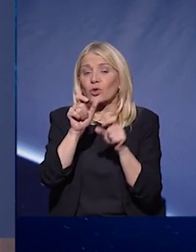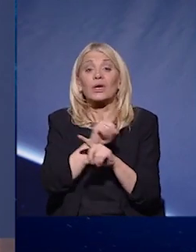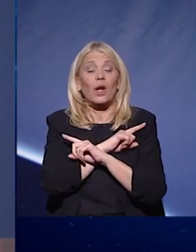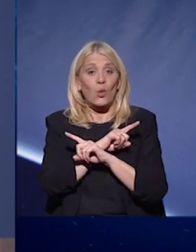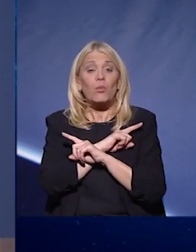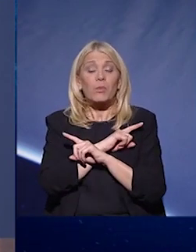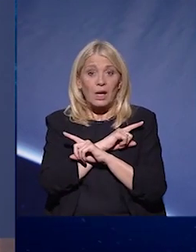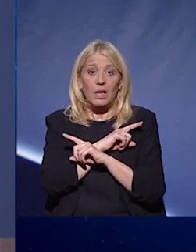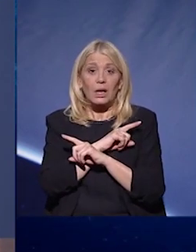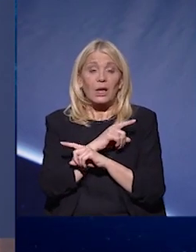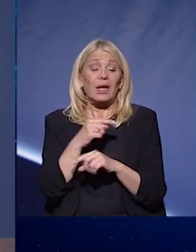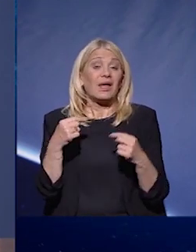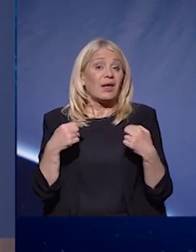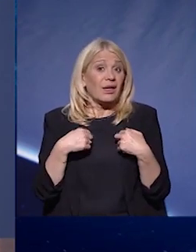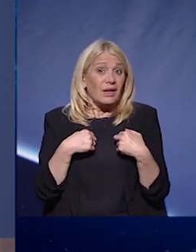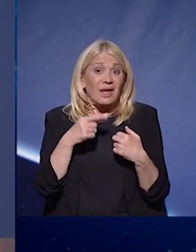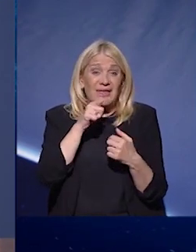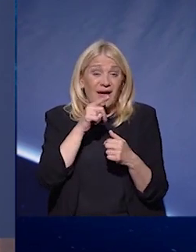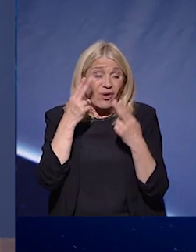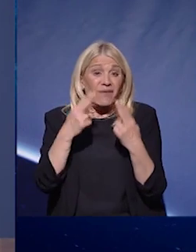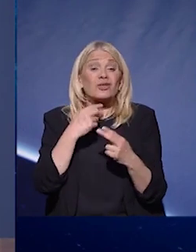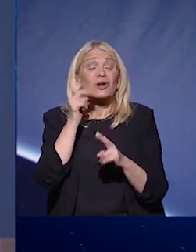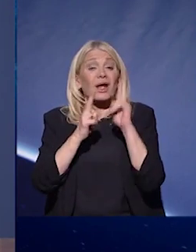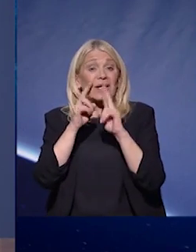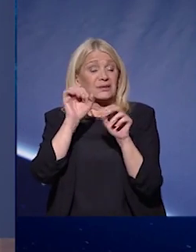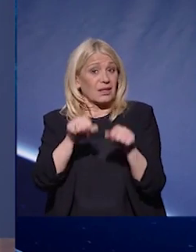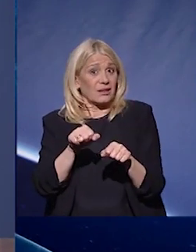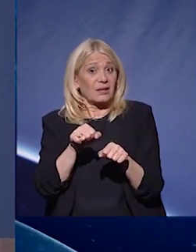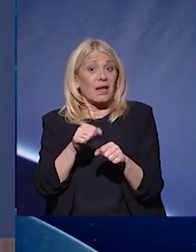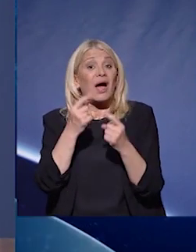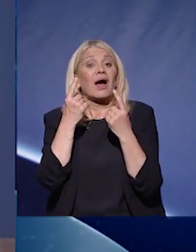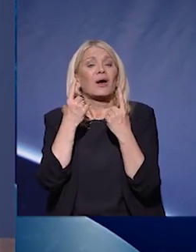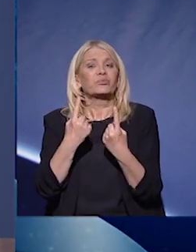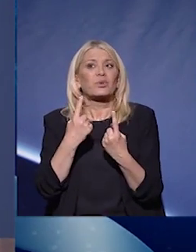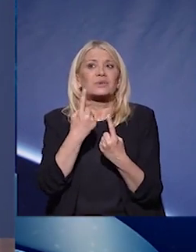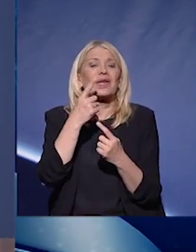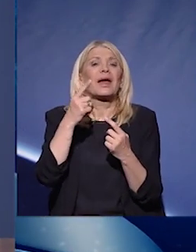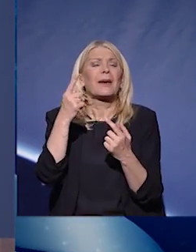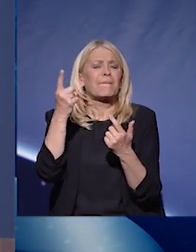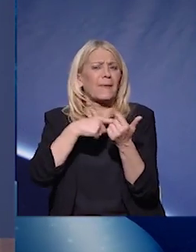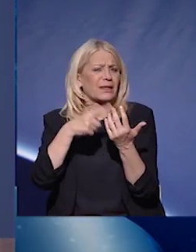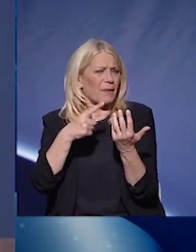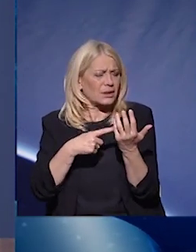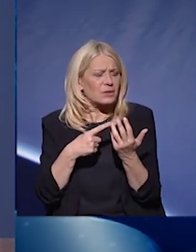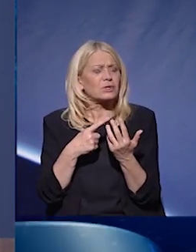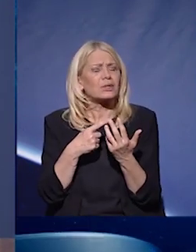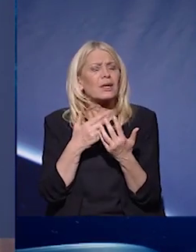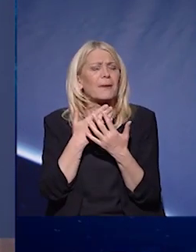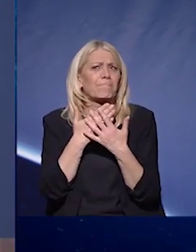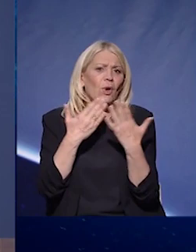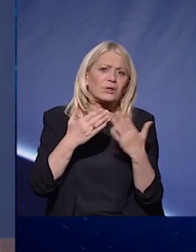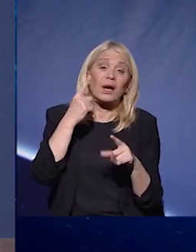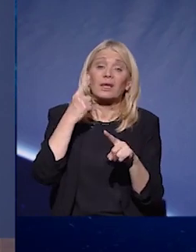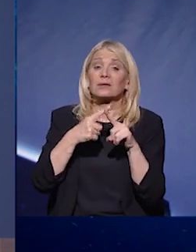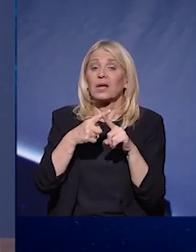umrlih. Jako je bitno naglasiti da ne postoji jedan matematički model, da vam